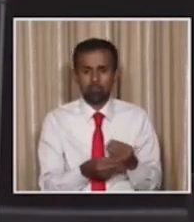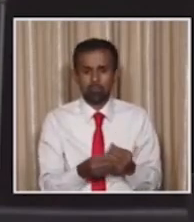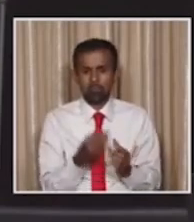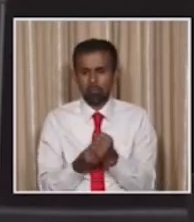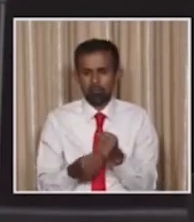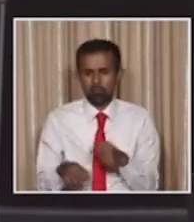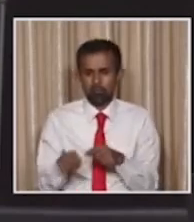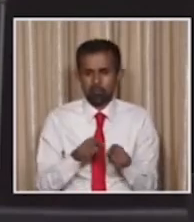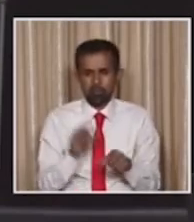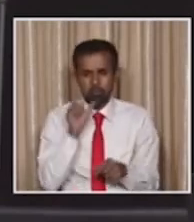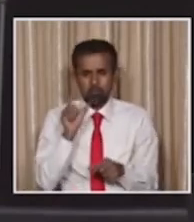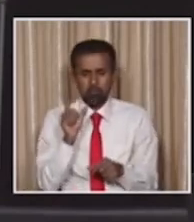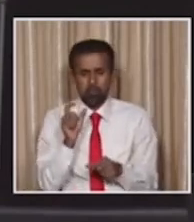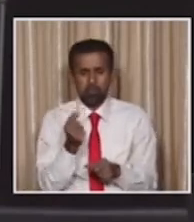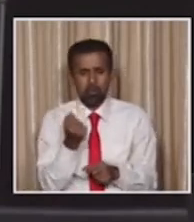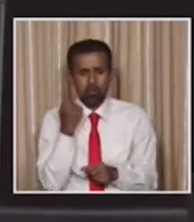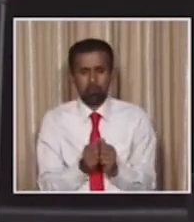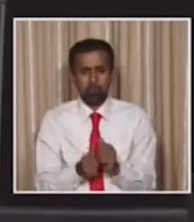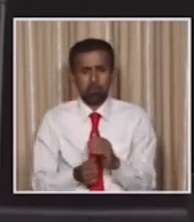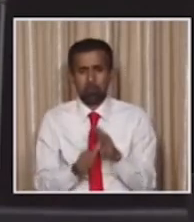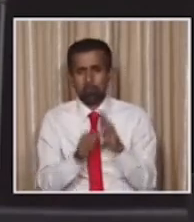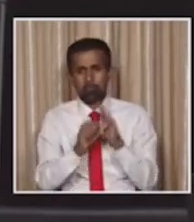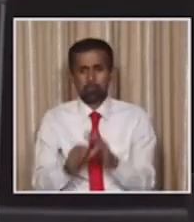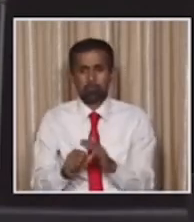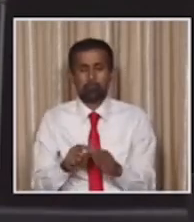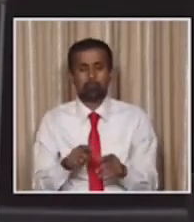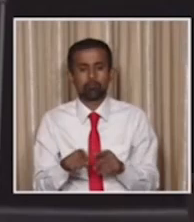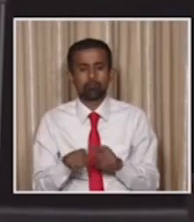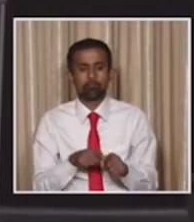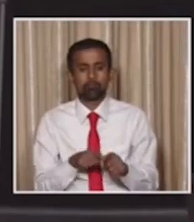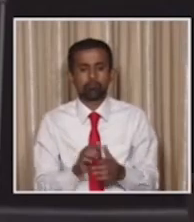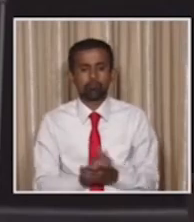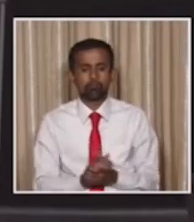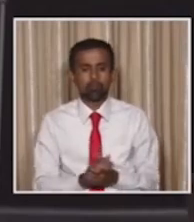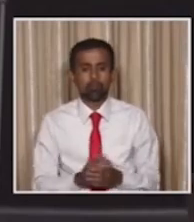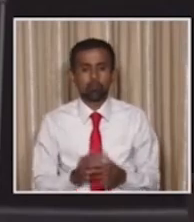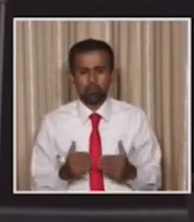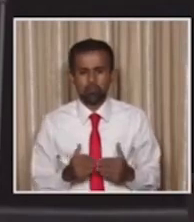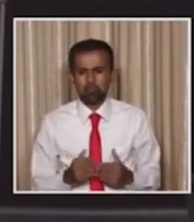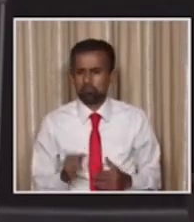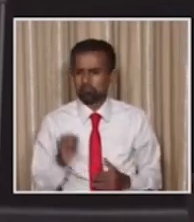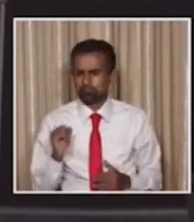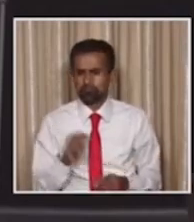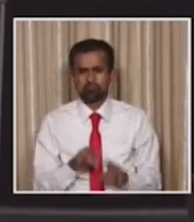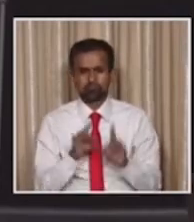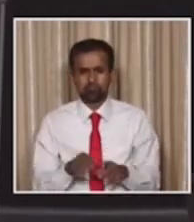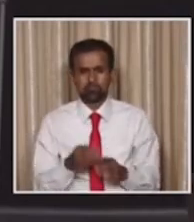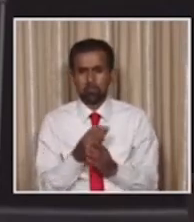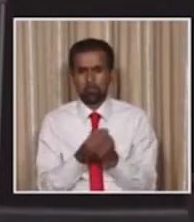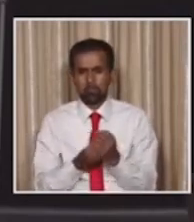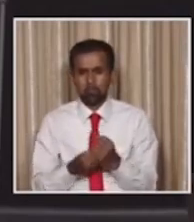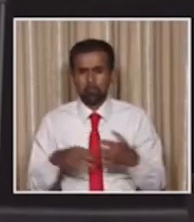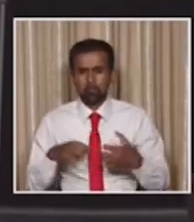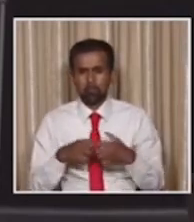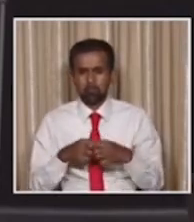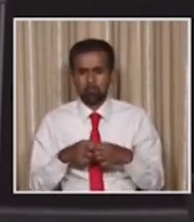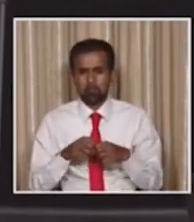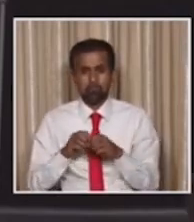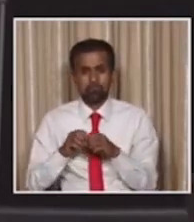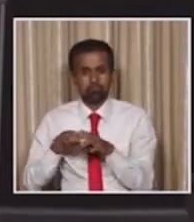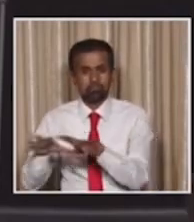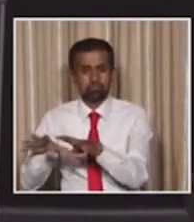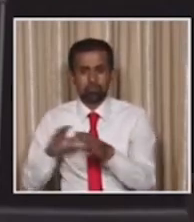கொண்டிருக்க முடியாது. சில போலீஸ் நிலையங்களிலே மலையகத்திலே மிக மோசமாக இனவாத செயற்பாடு நடந்து கொண்டிருக்கின்றது. கம்பெனிகள் இதனை